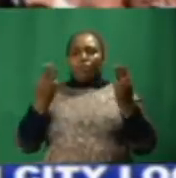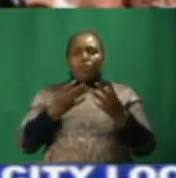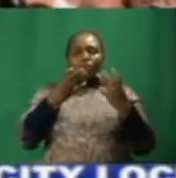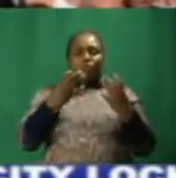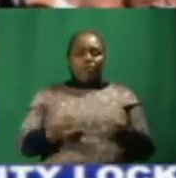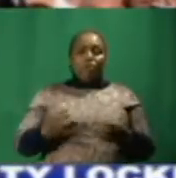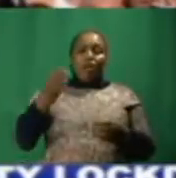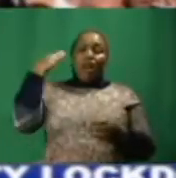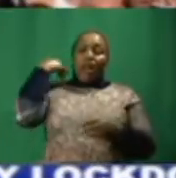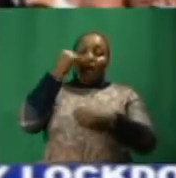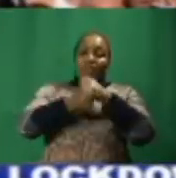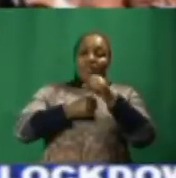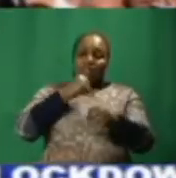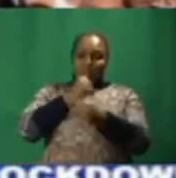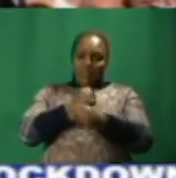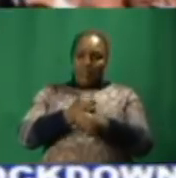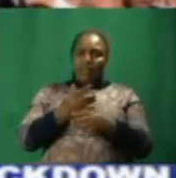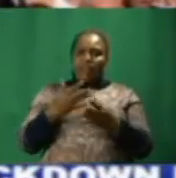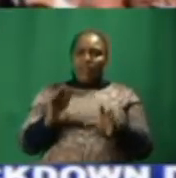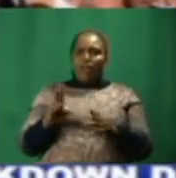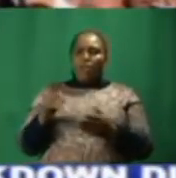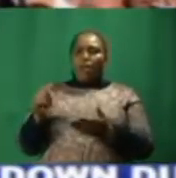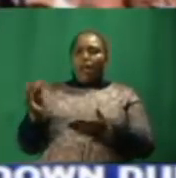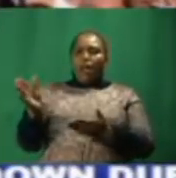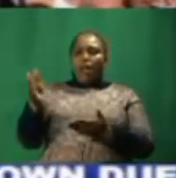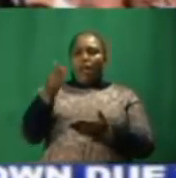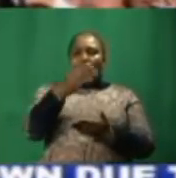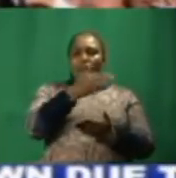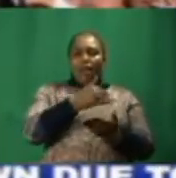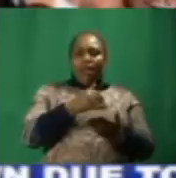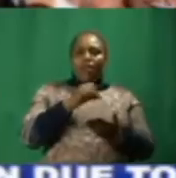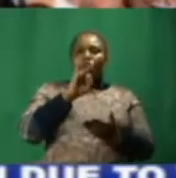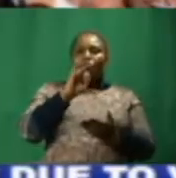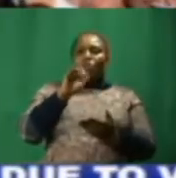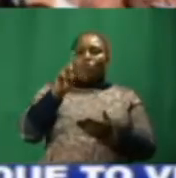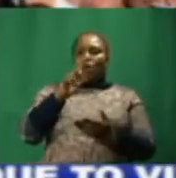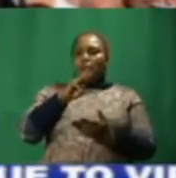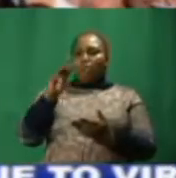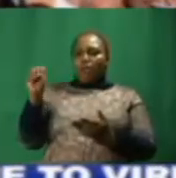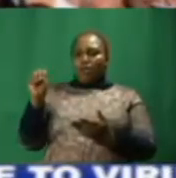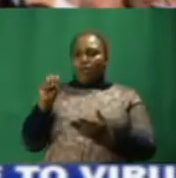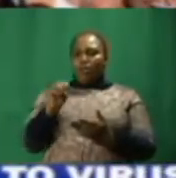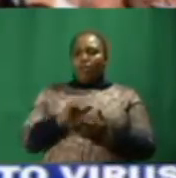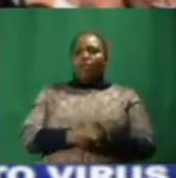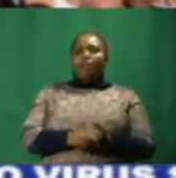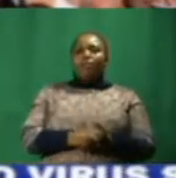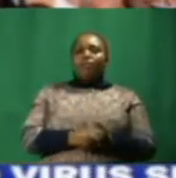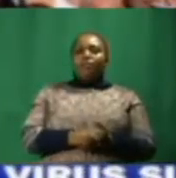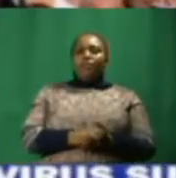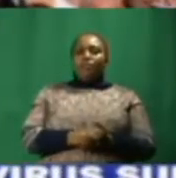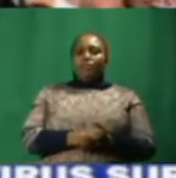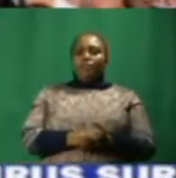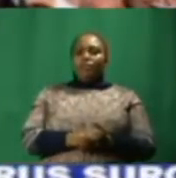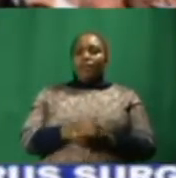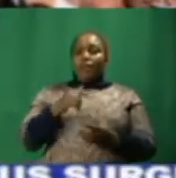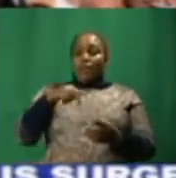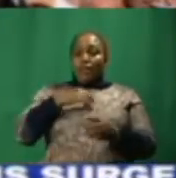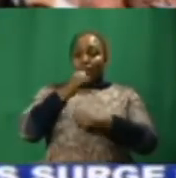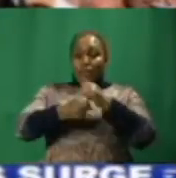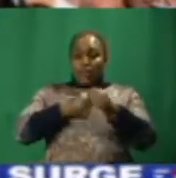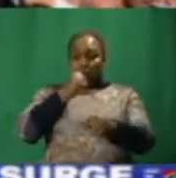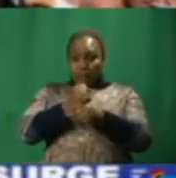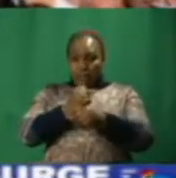Eminyakeni lophelile kwabuthwa imali lefika ku-£21 million. Kulo mnyaka lo